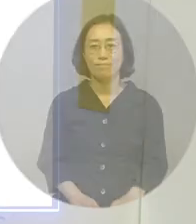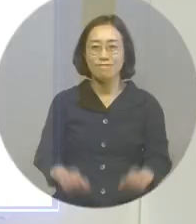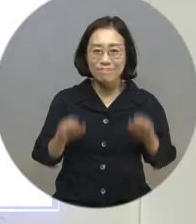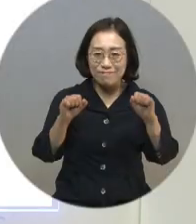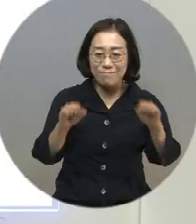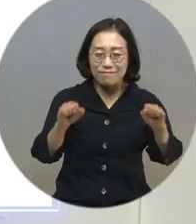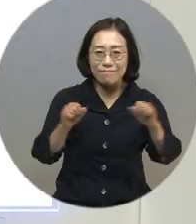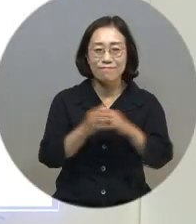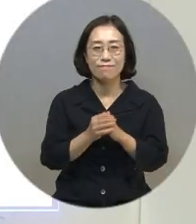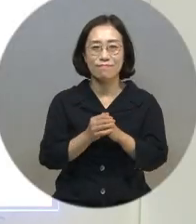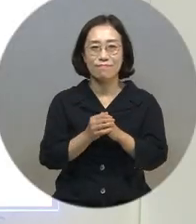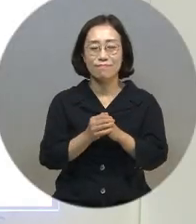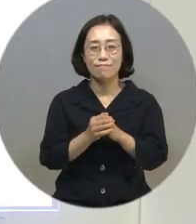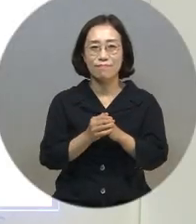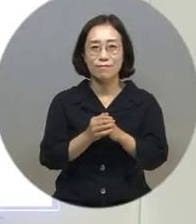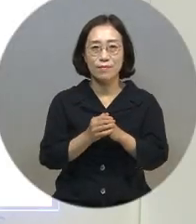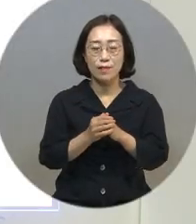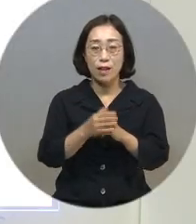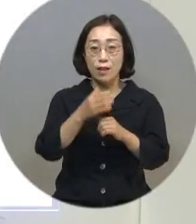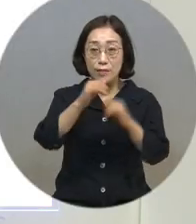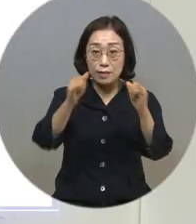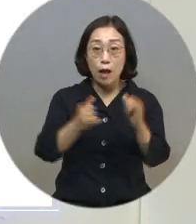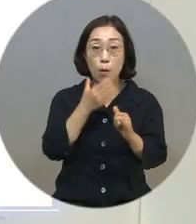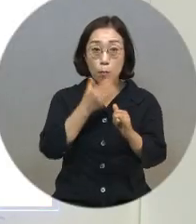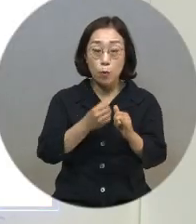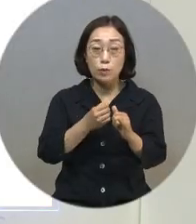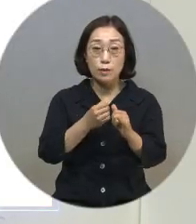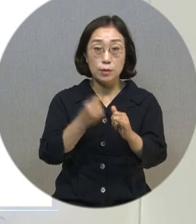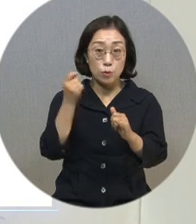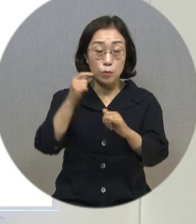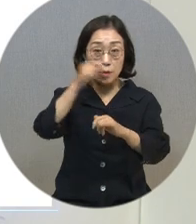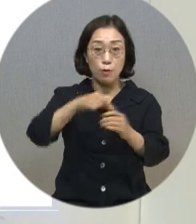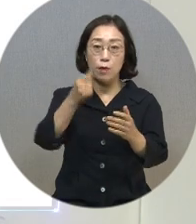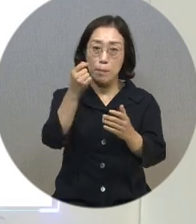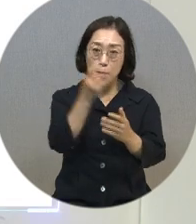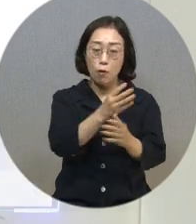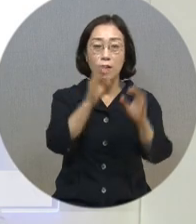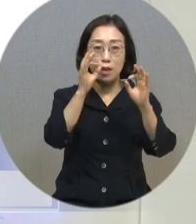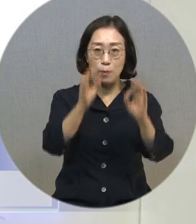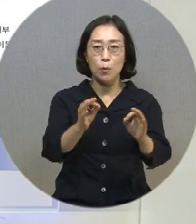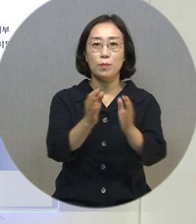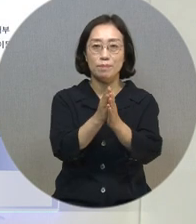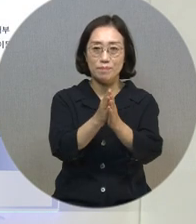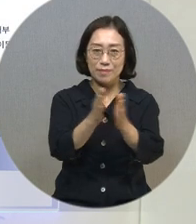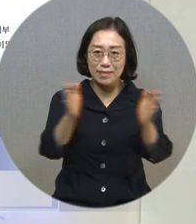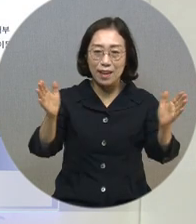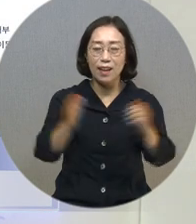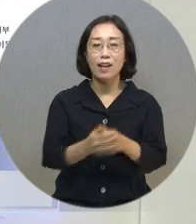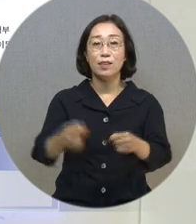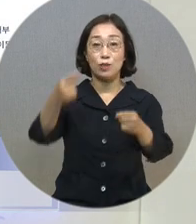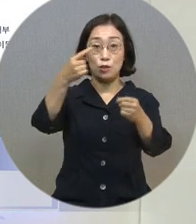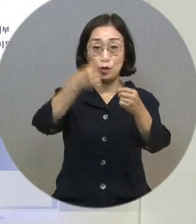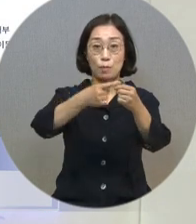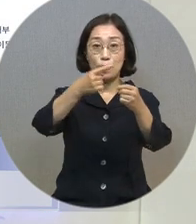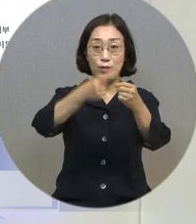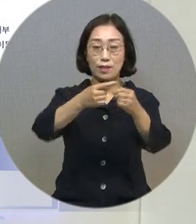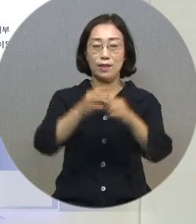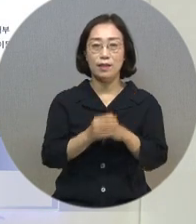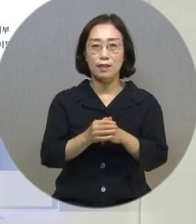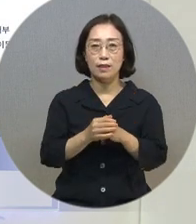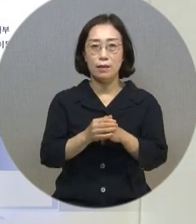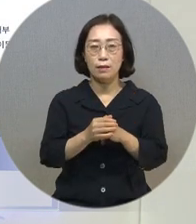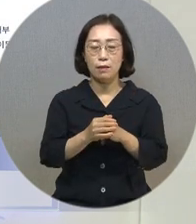안녕하세요 지금부터 웰페어 뉴스와 함께 사회복지의 이슈를 만나봅니다 오늘 첫 번째 소식입니다